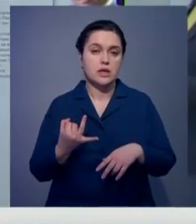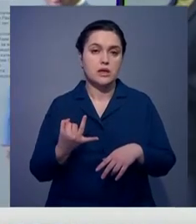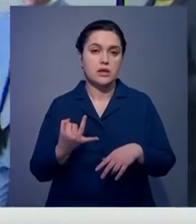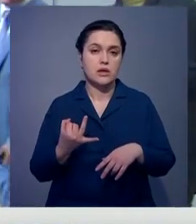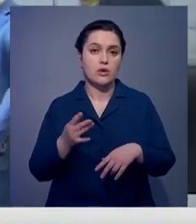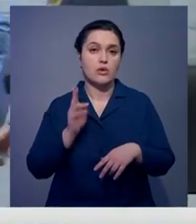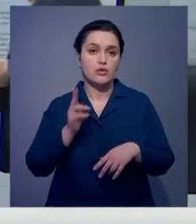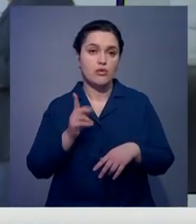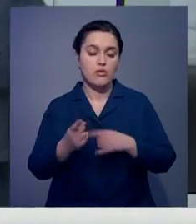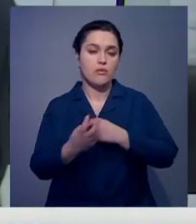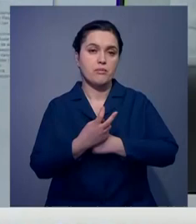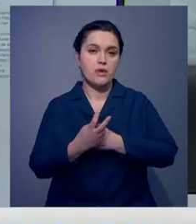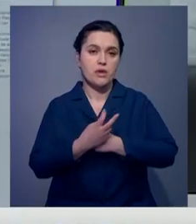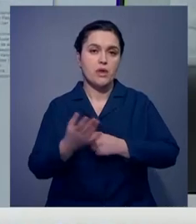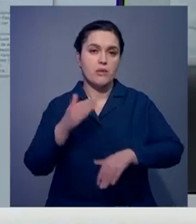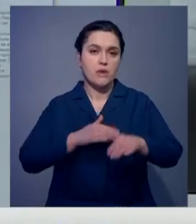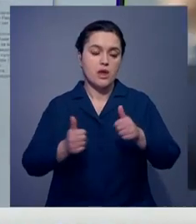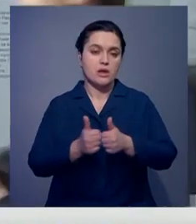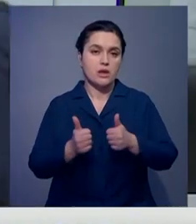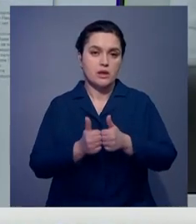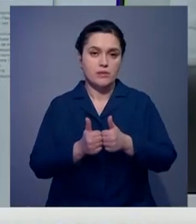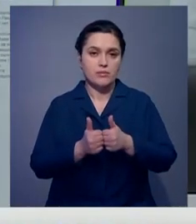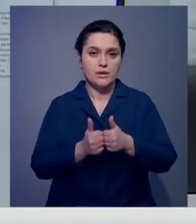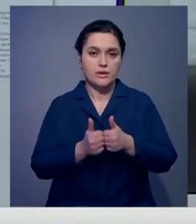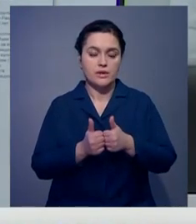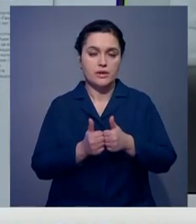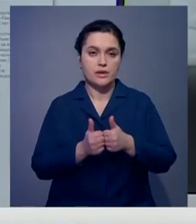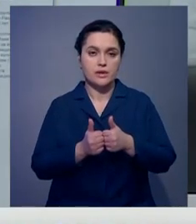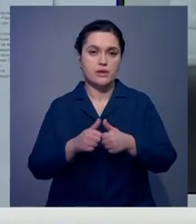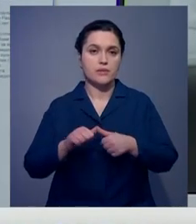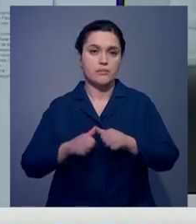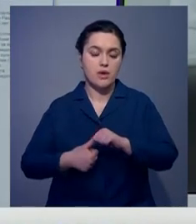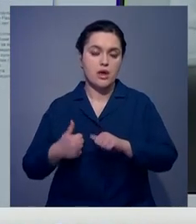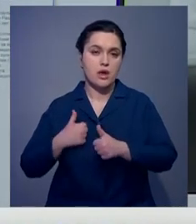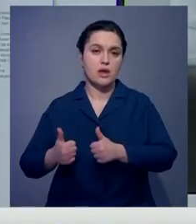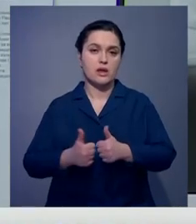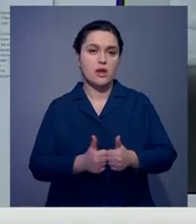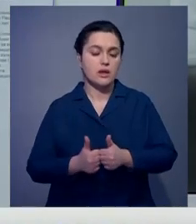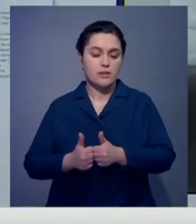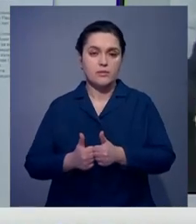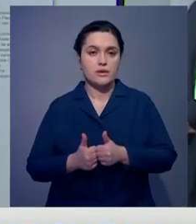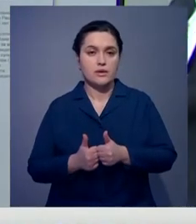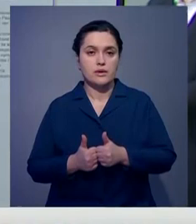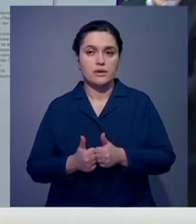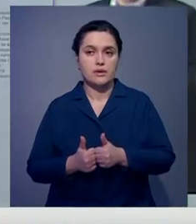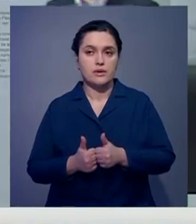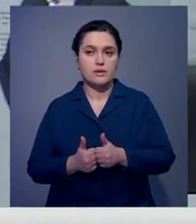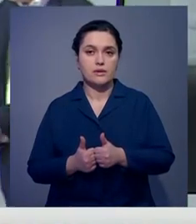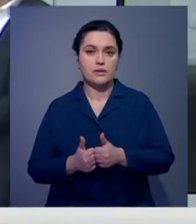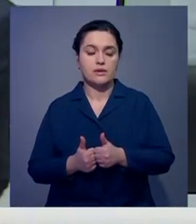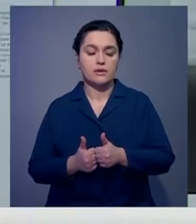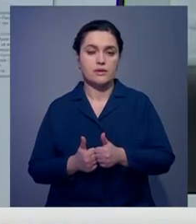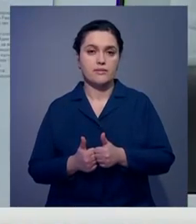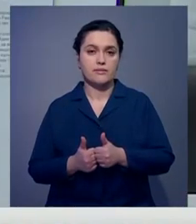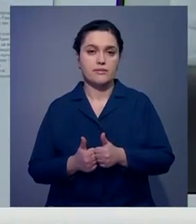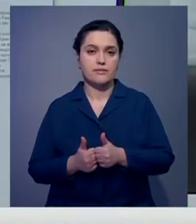это такая вообще плавает там рядом с нами, и поэтому они постоянно находились рядом. Ну и с этих